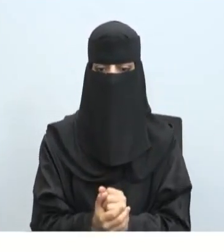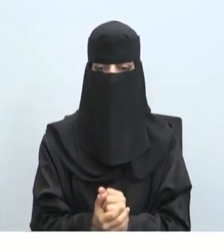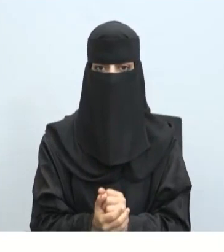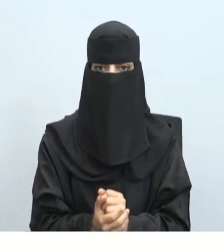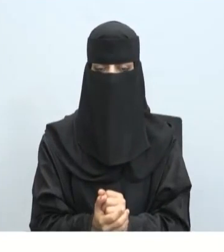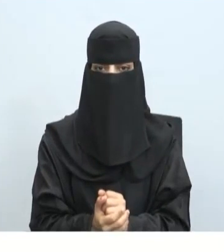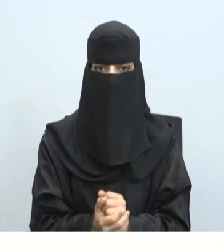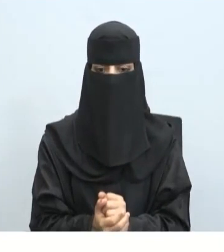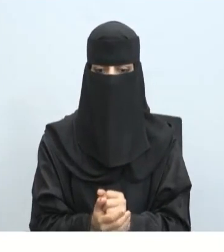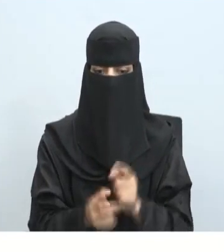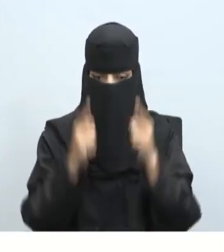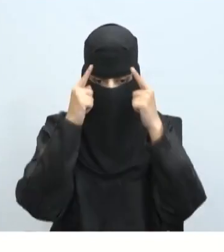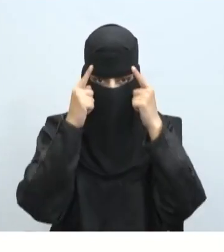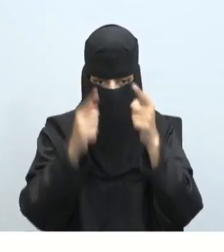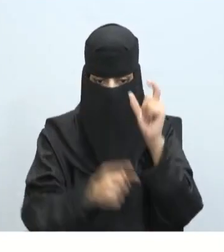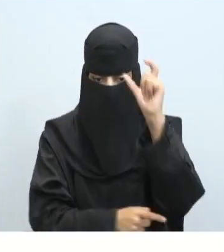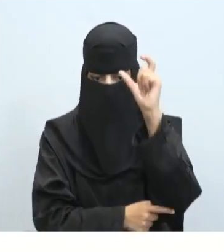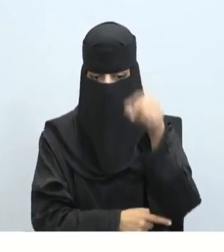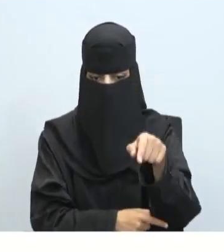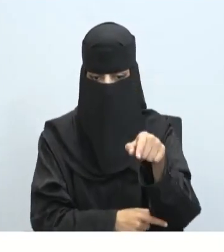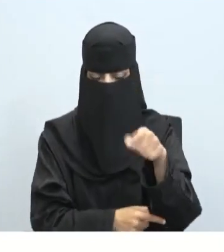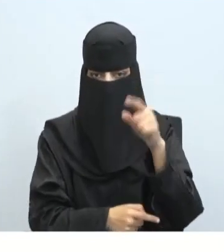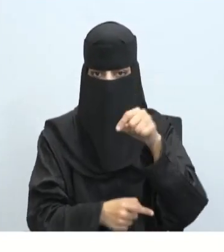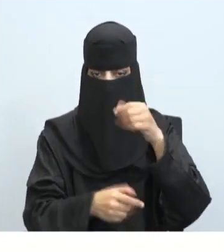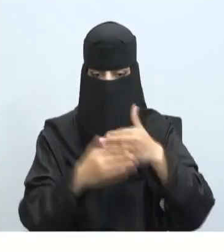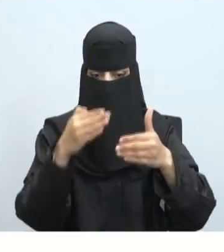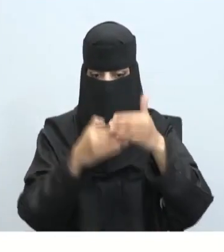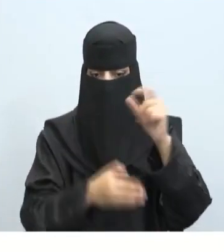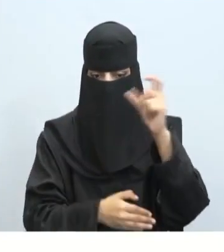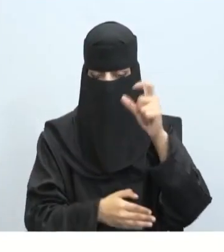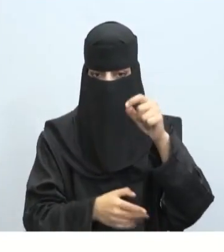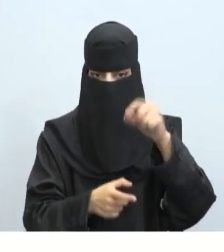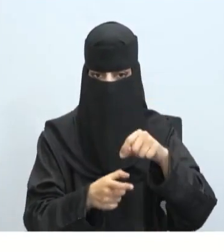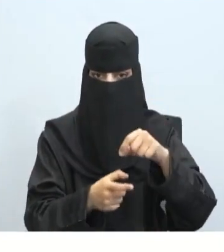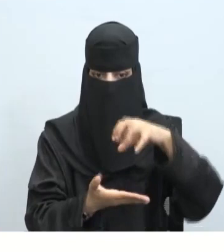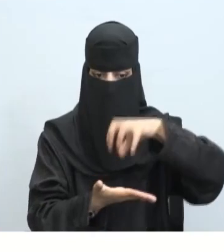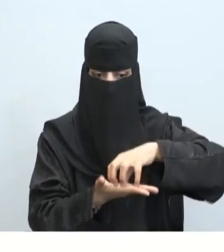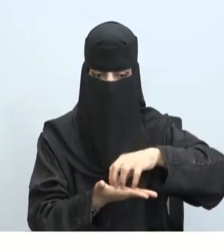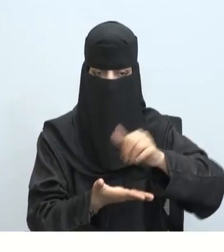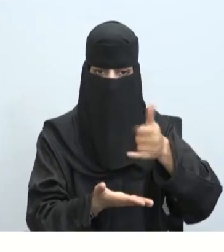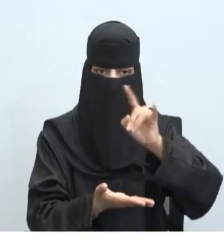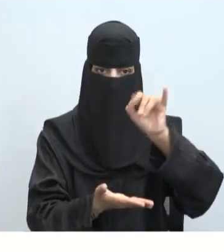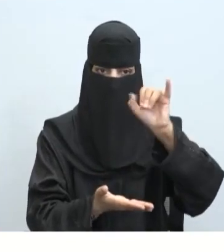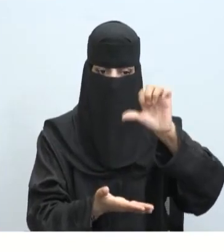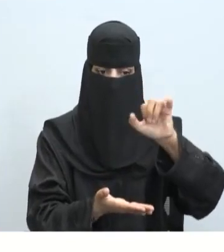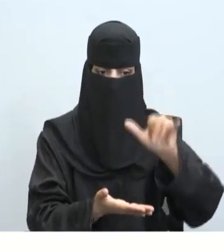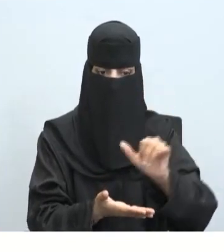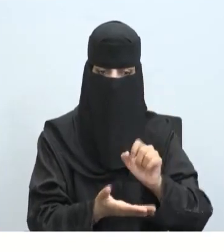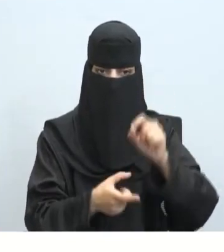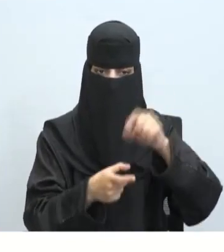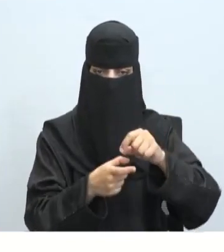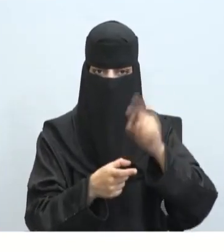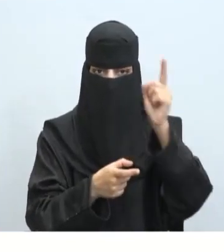والاقواس ومن اشهر المساجد التي بناها المسلمون الجامع الاموي